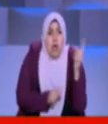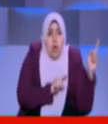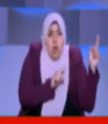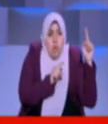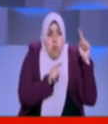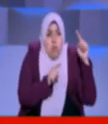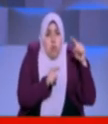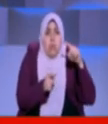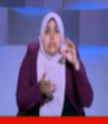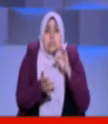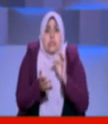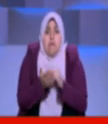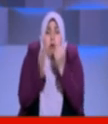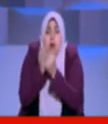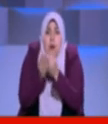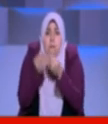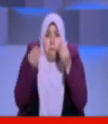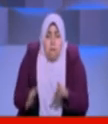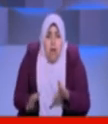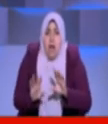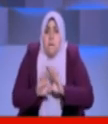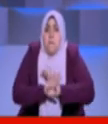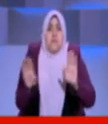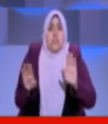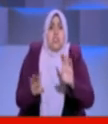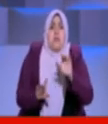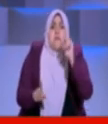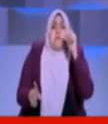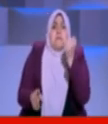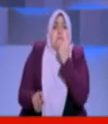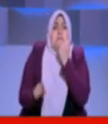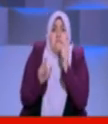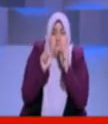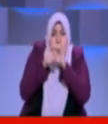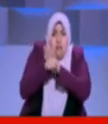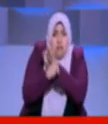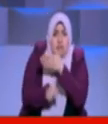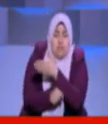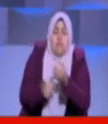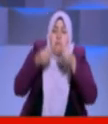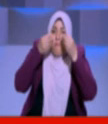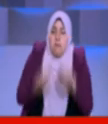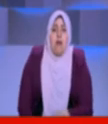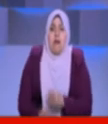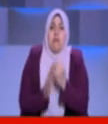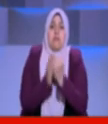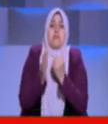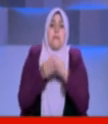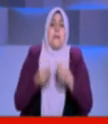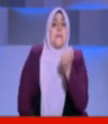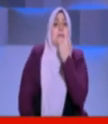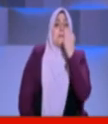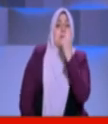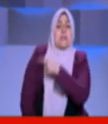من الوطنية، وليس رجال الأعمال فقط بل أيضا لاعبين كرة القدم الذين خفضوا